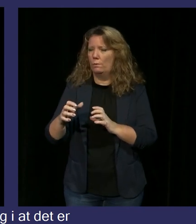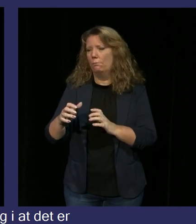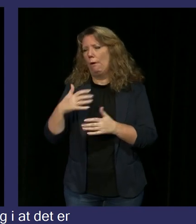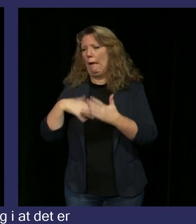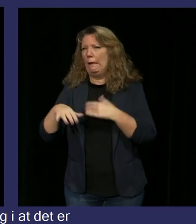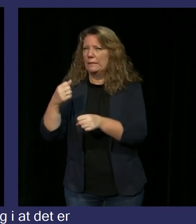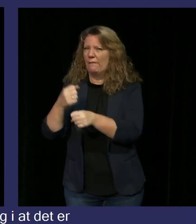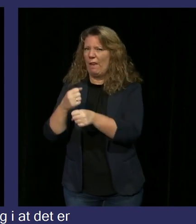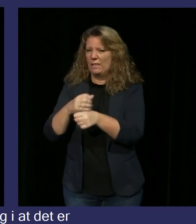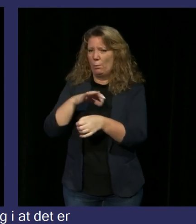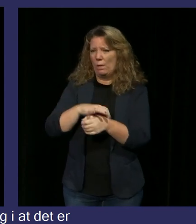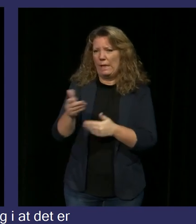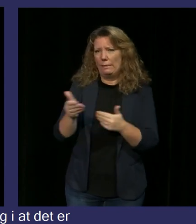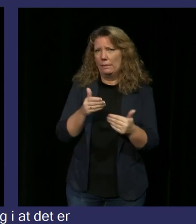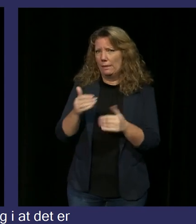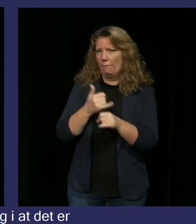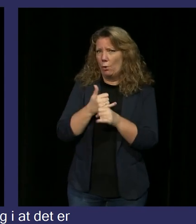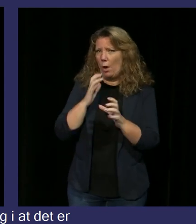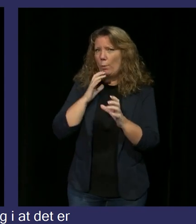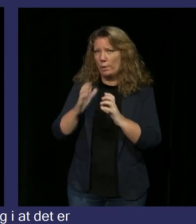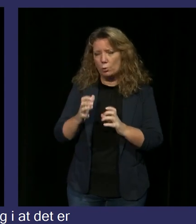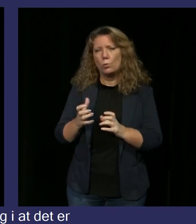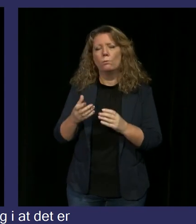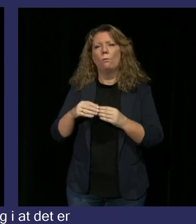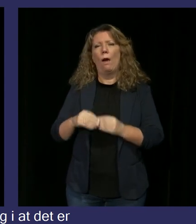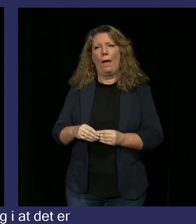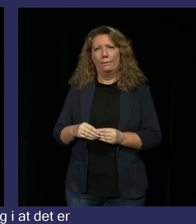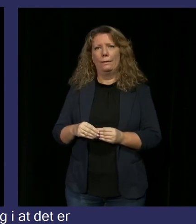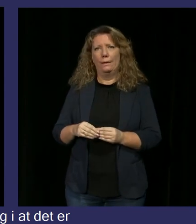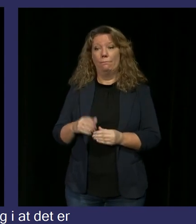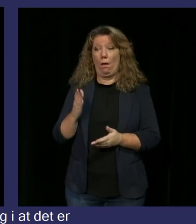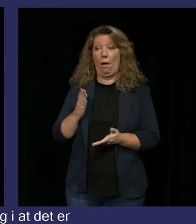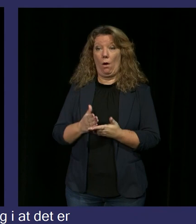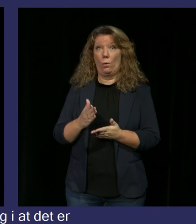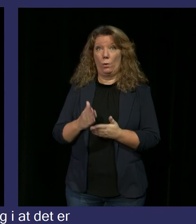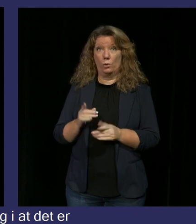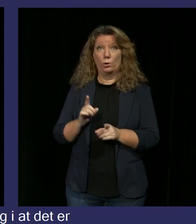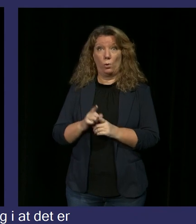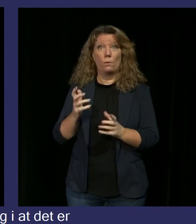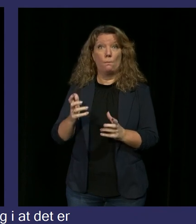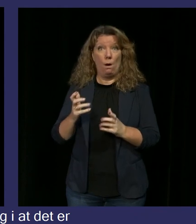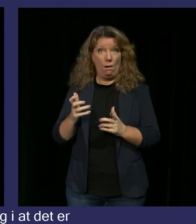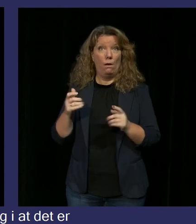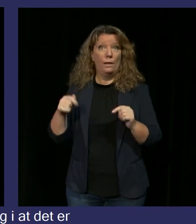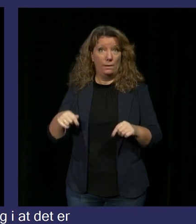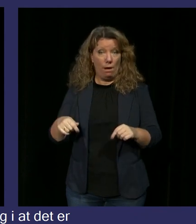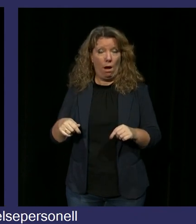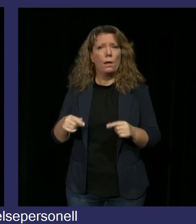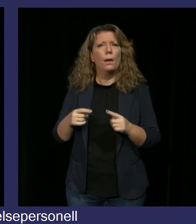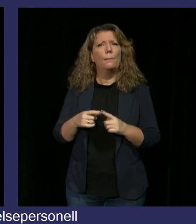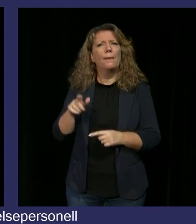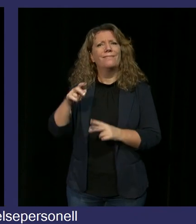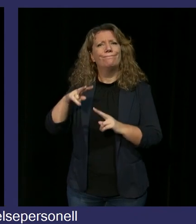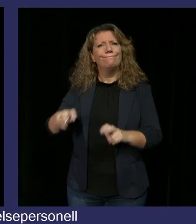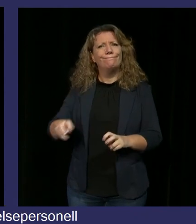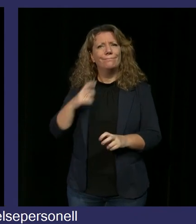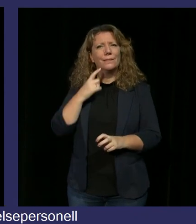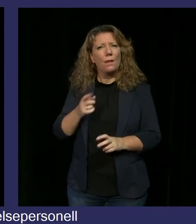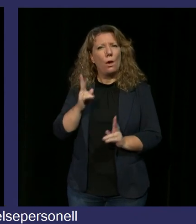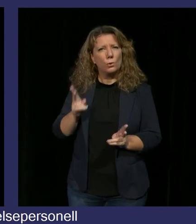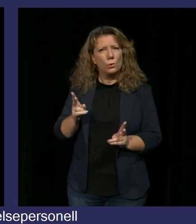at og var helt enig I at det en mangelvare I dag. Men han sa også, prøv å tenke deg, når vi kommer